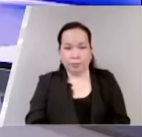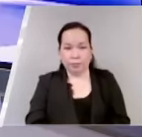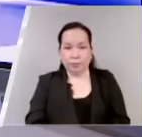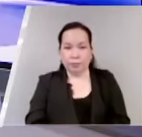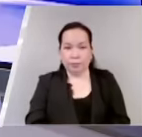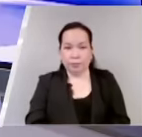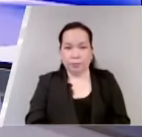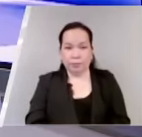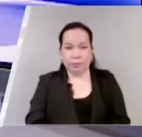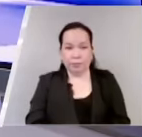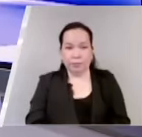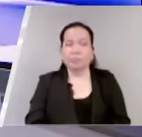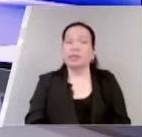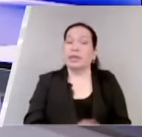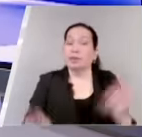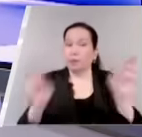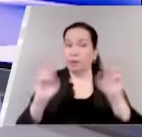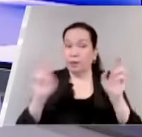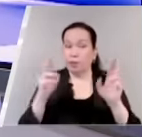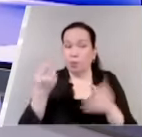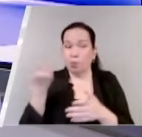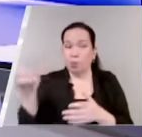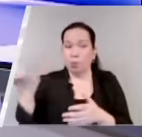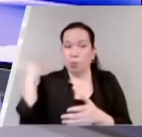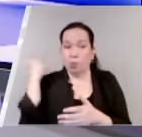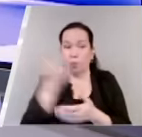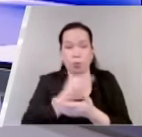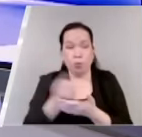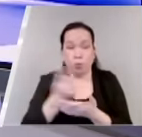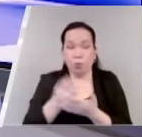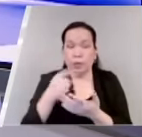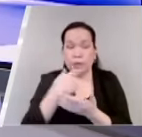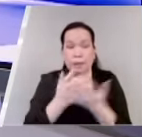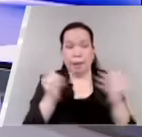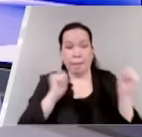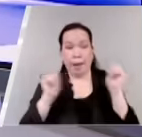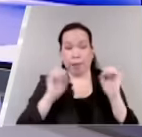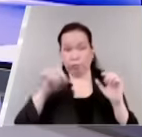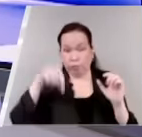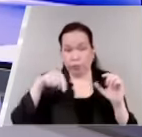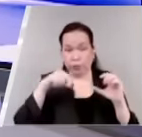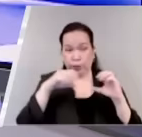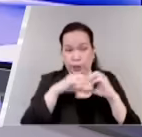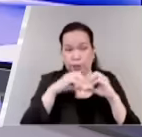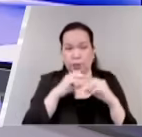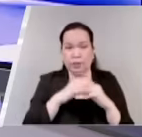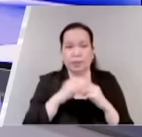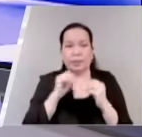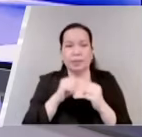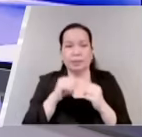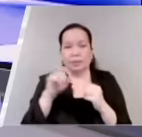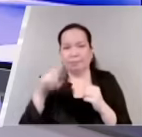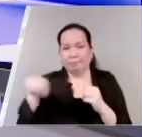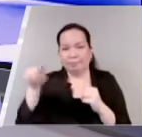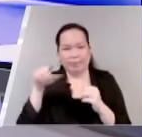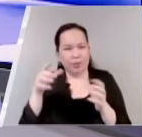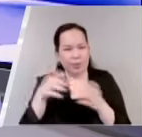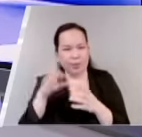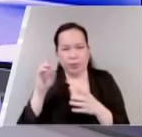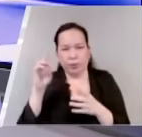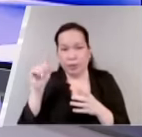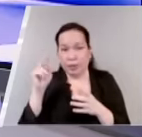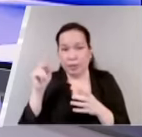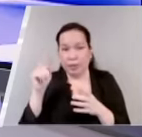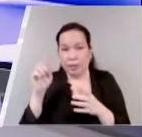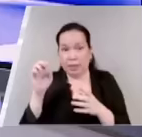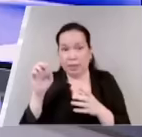All set na for Holy Week ang ilang Kapuso and Sparkle Stars, kabilang ang Dante Squad. At kung ang ilan sa kanila may out of town, meron